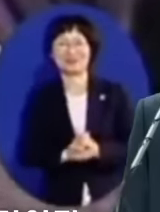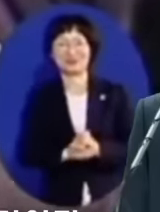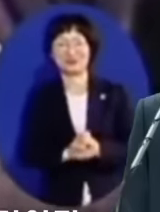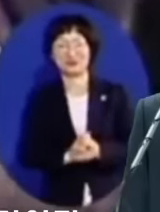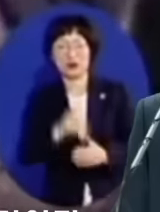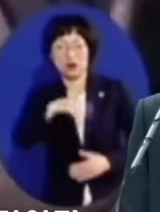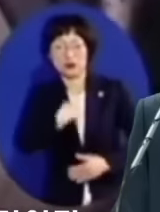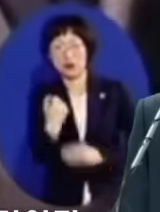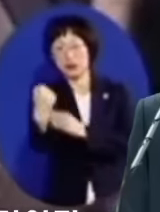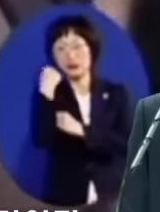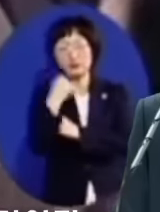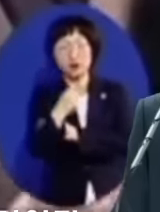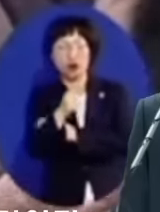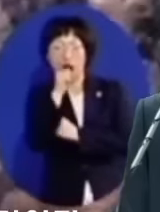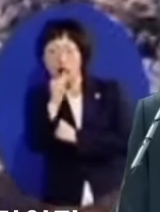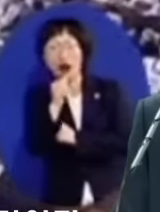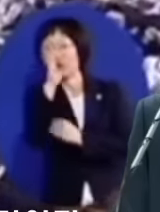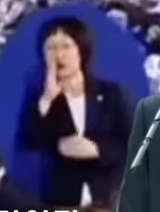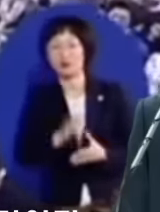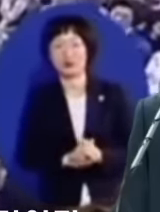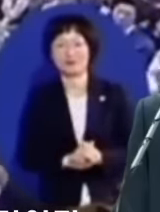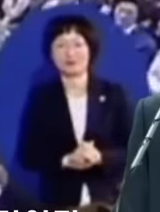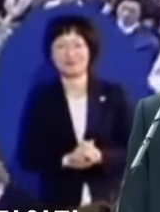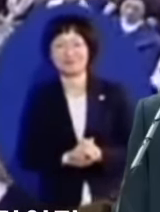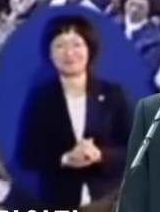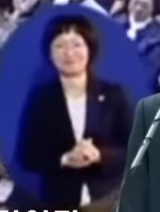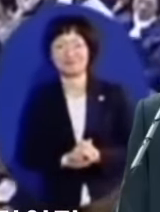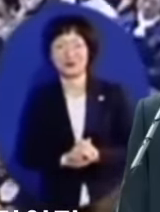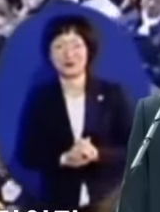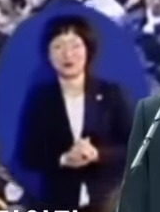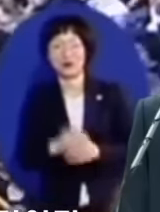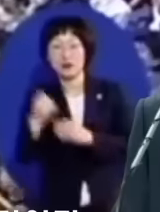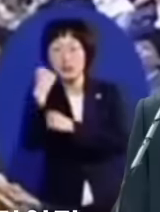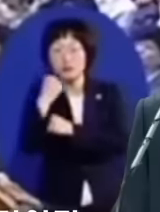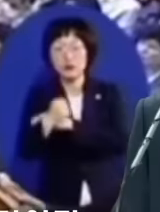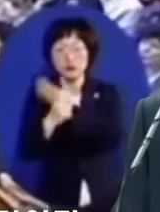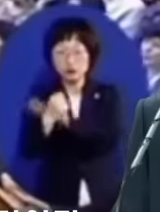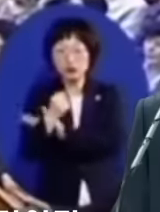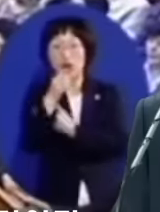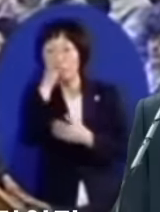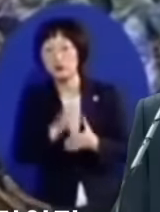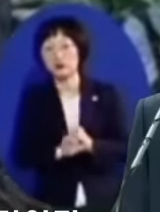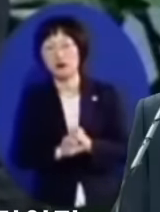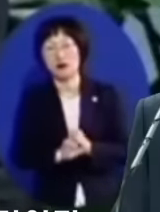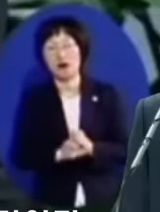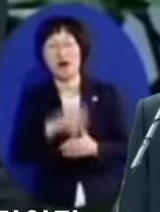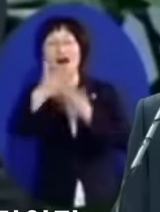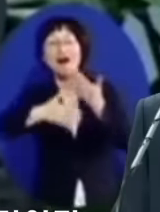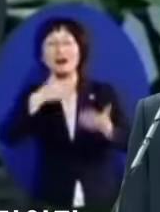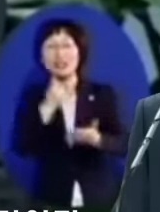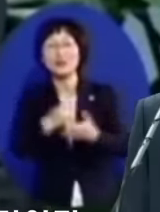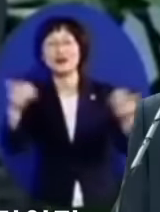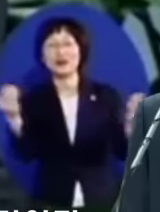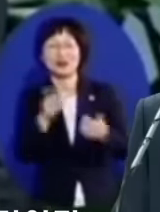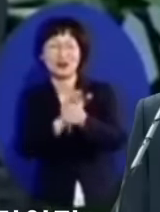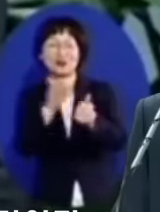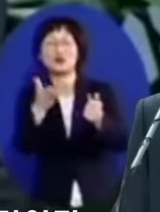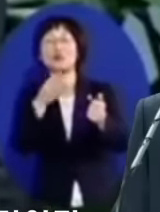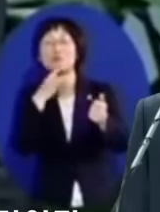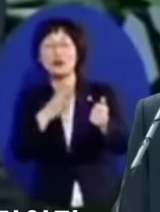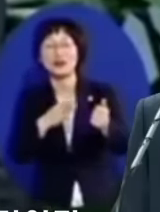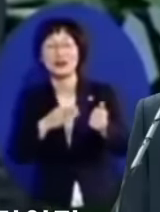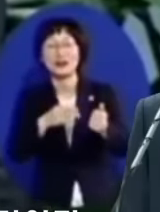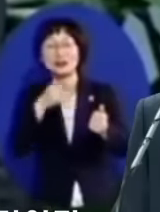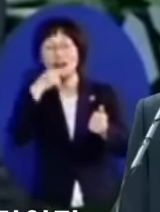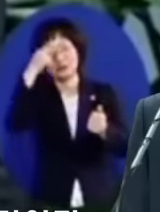자기 힘으로는 도저히 안 돼요. 힘으로도 안 되고 능으로도 안 돼요. 하나님이 역사해야 알코올